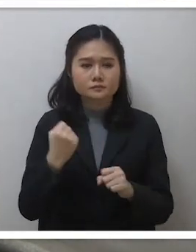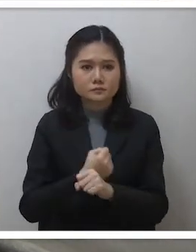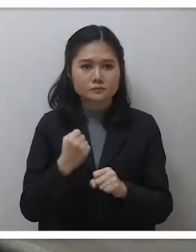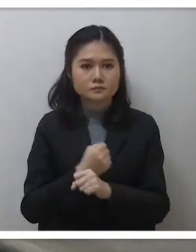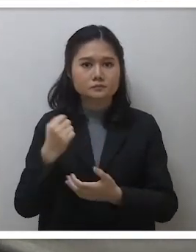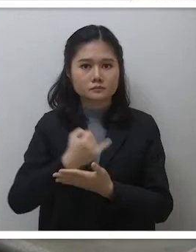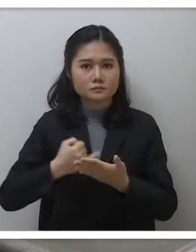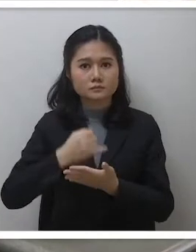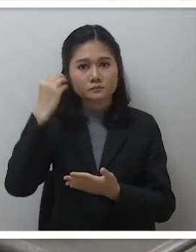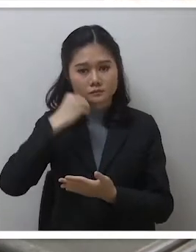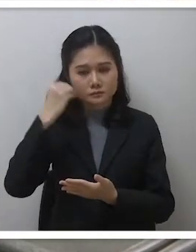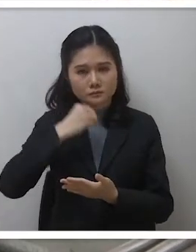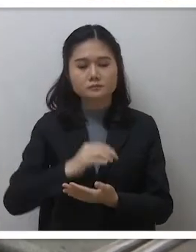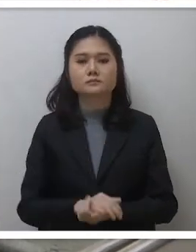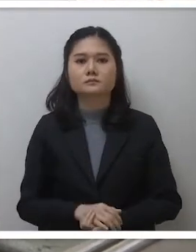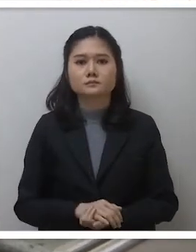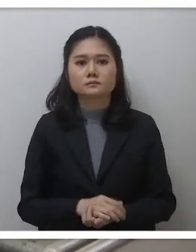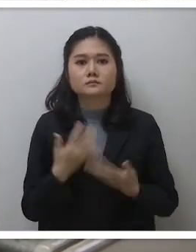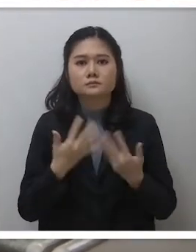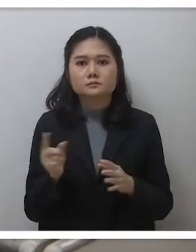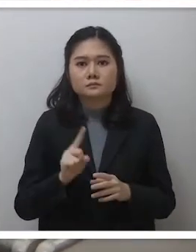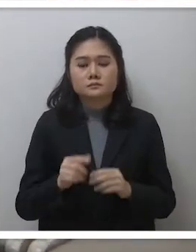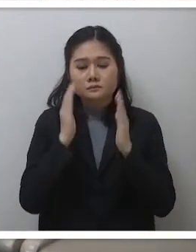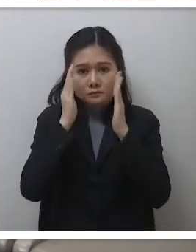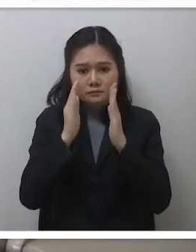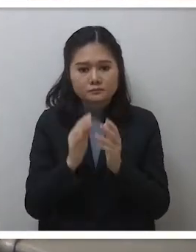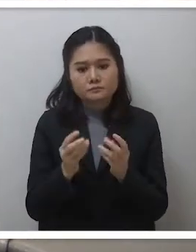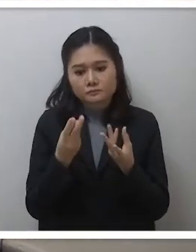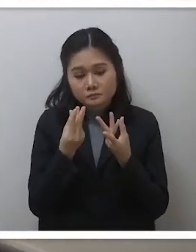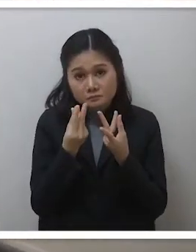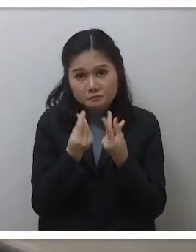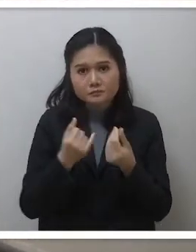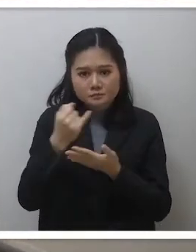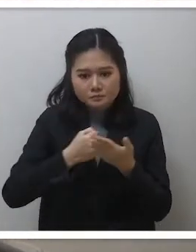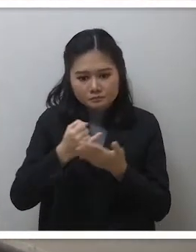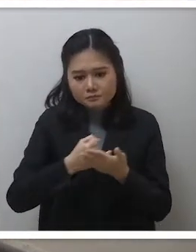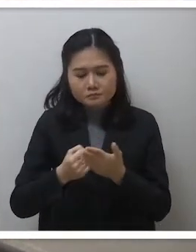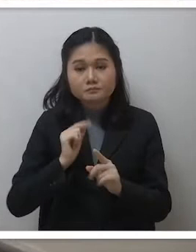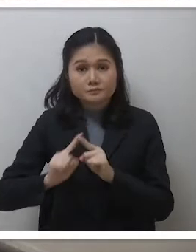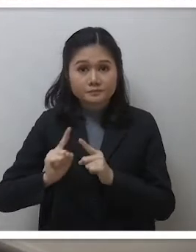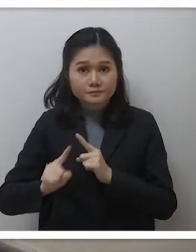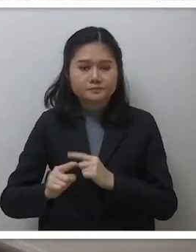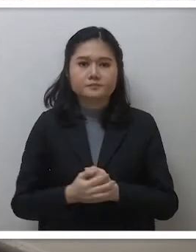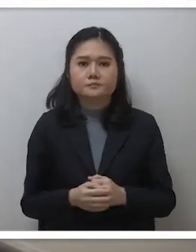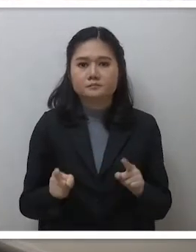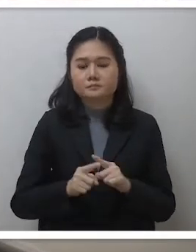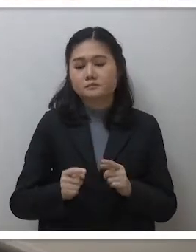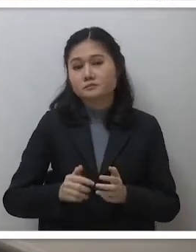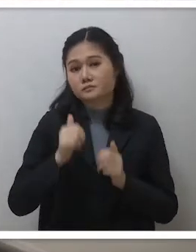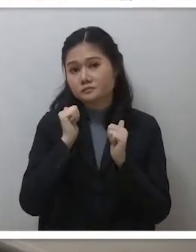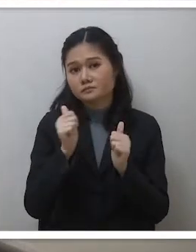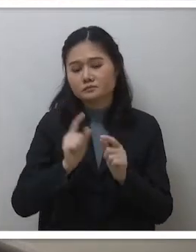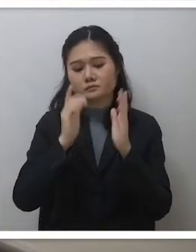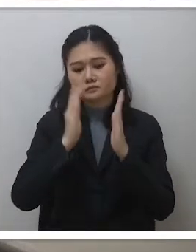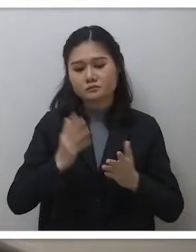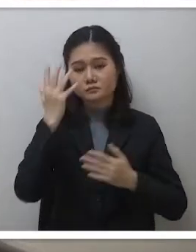าดเยอะๆนะครับแล้วก็ใส่ใจในรายละเอียดนะก็จะได้ตัวละคร